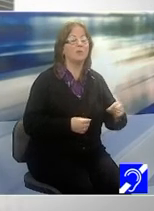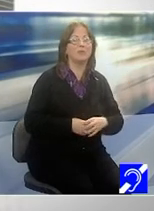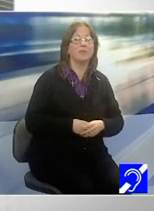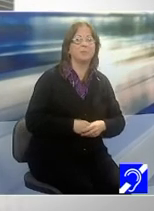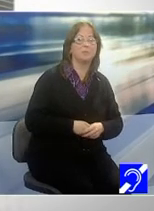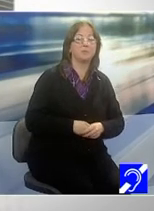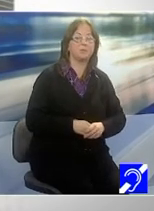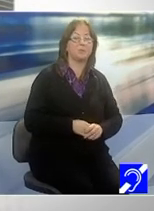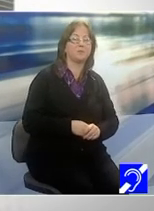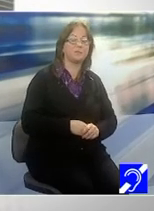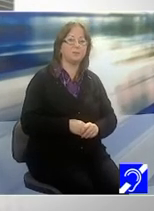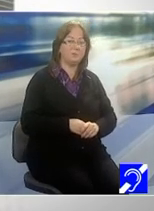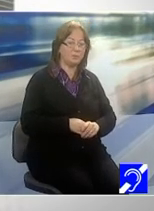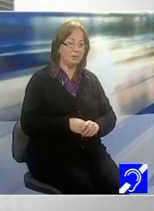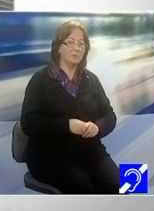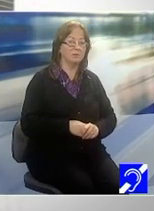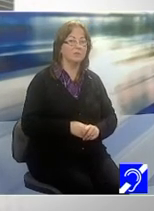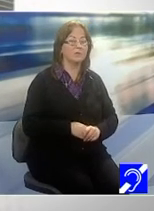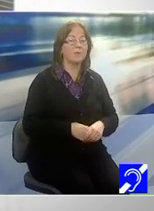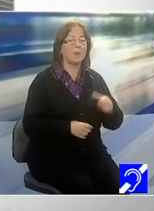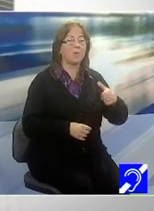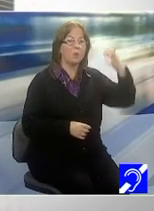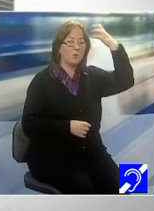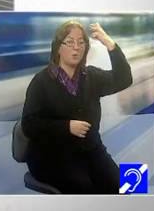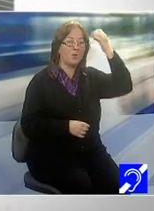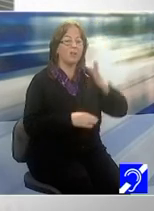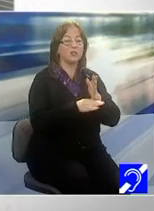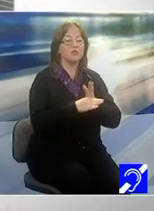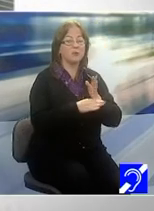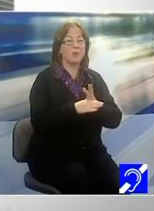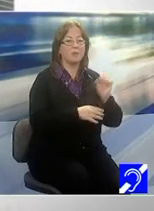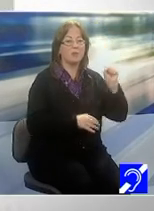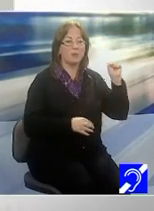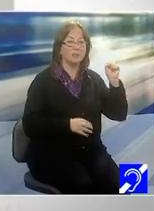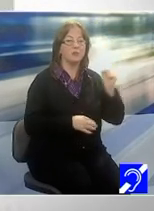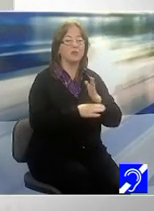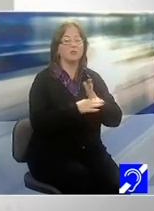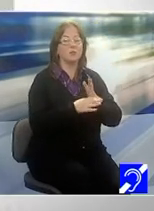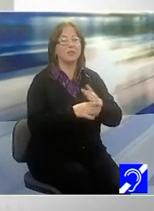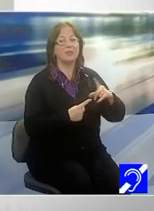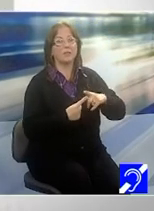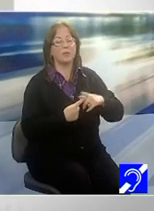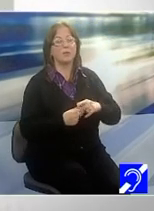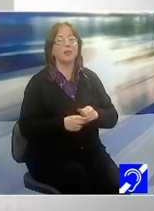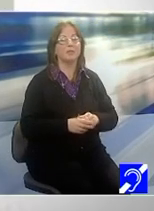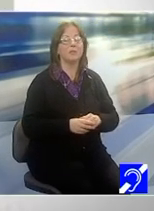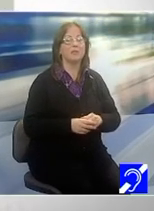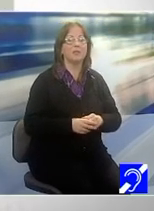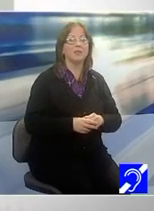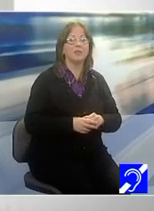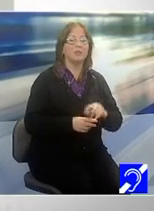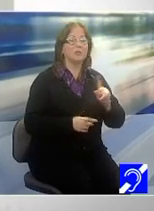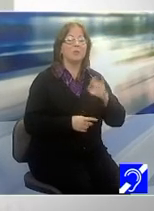și care venise pentru o chestiune foarte concretă, cu un guvern format parțial din politicieni pentru a salva Italia de pe marginea prăpastiei. Dar nu era un